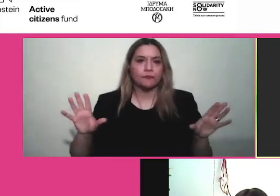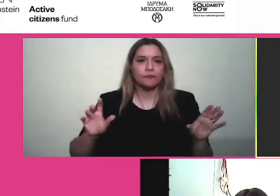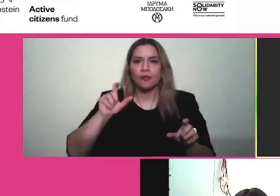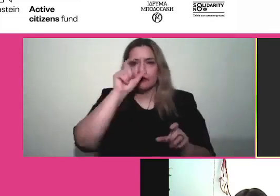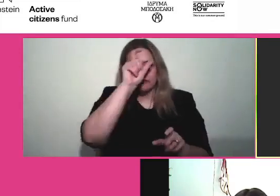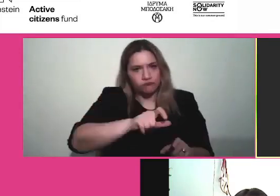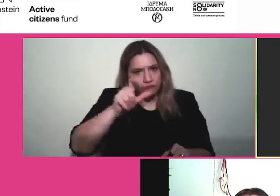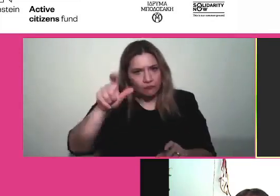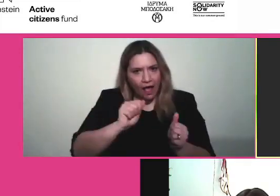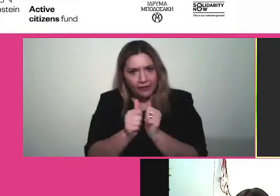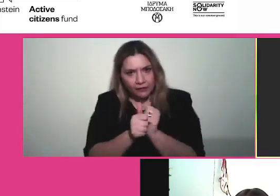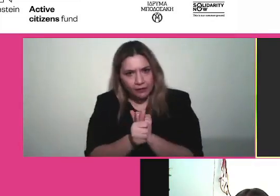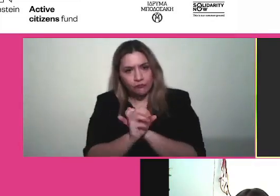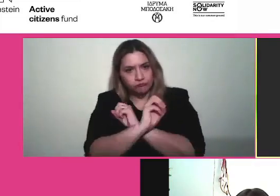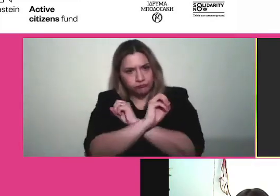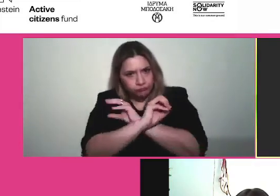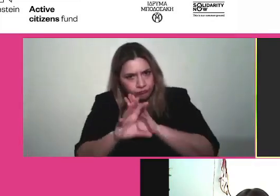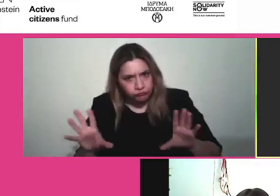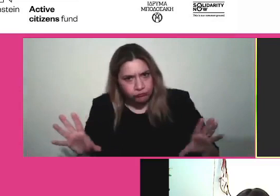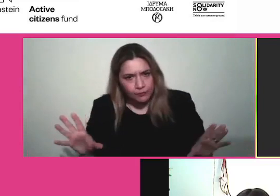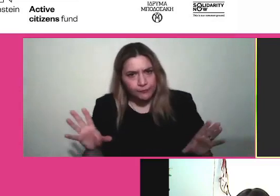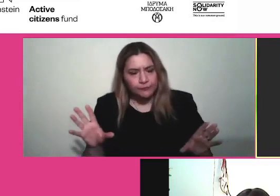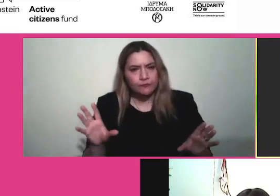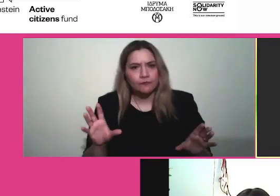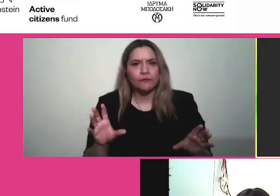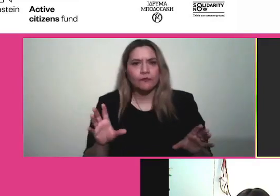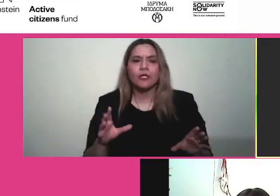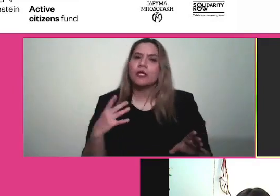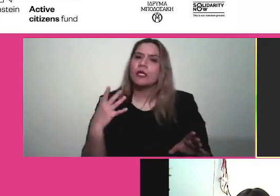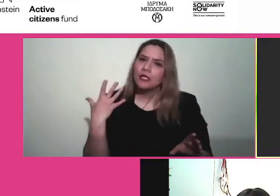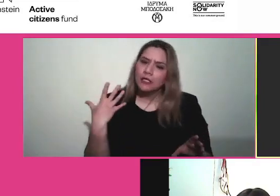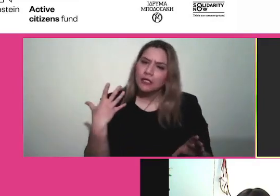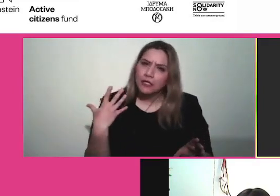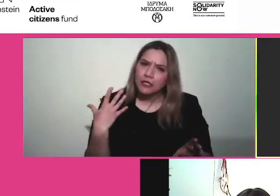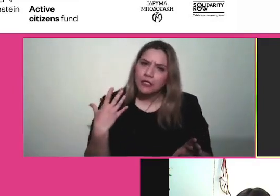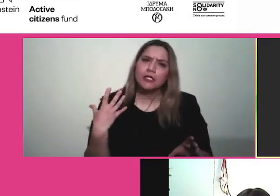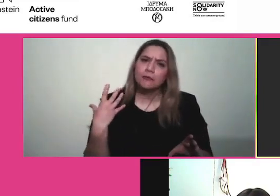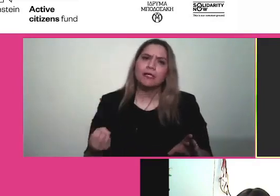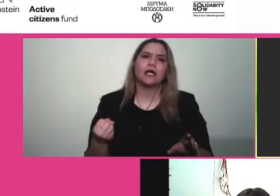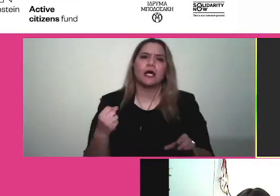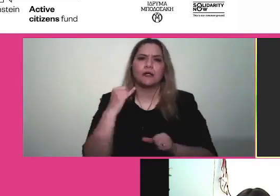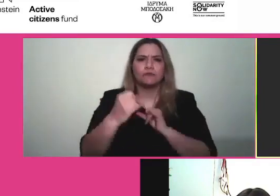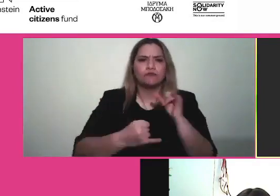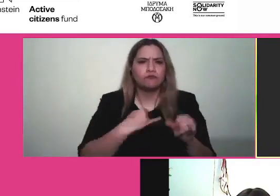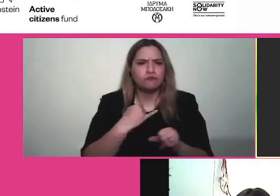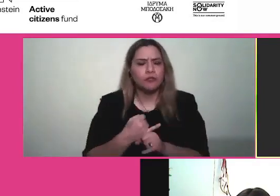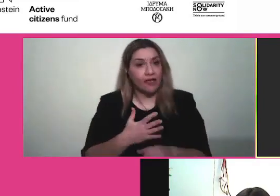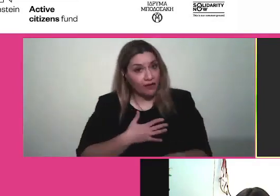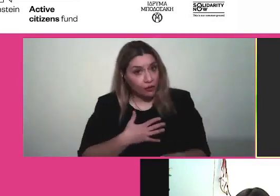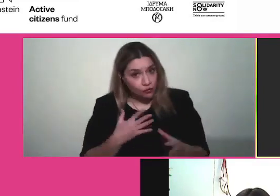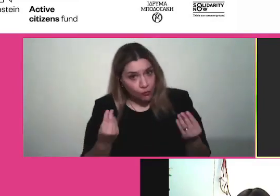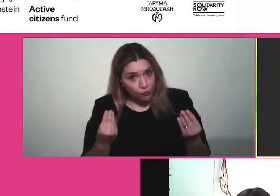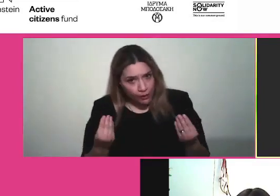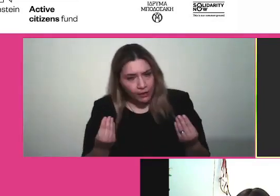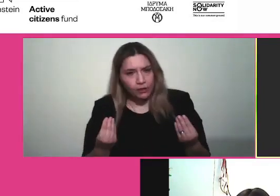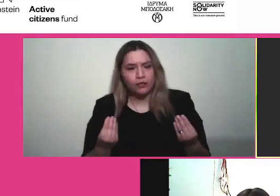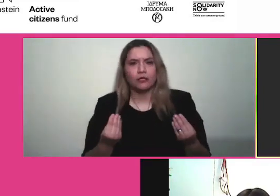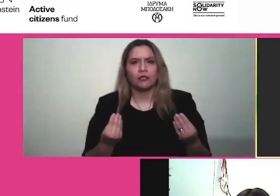αθλητή, υπήρχαν μαζικά από σελίδες, και τους ευχαριστούμε πραγματικά,